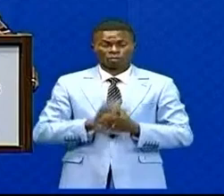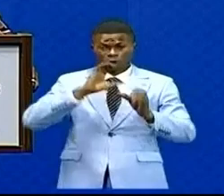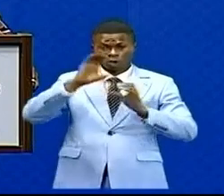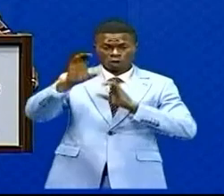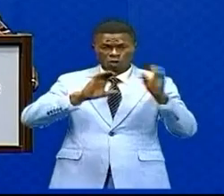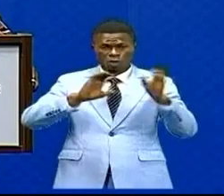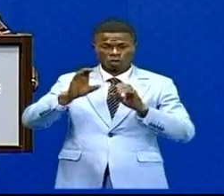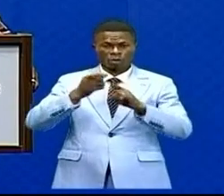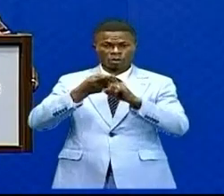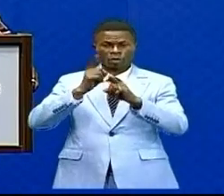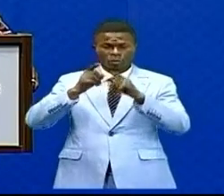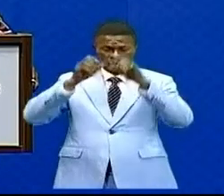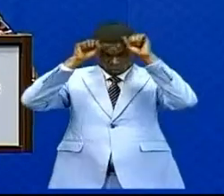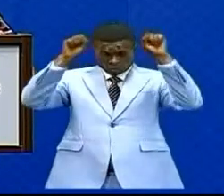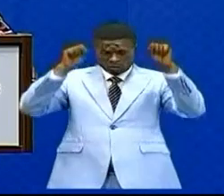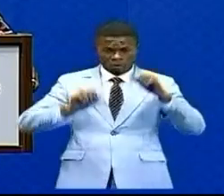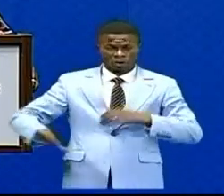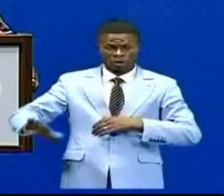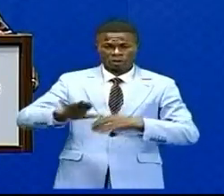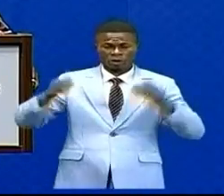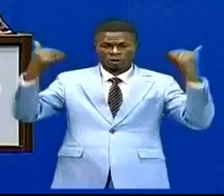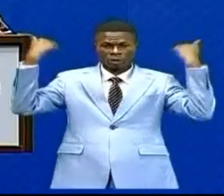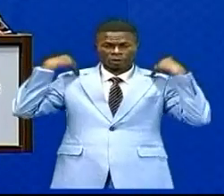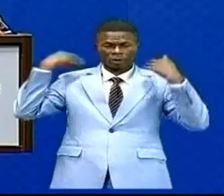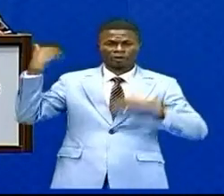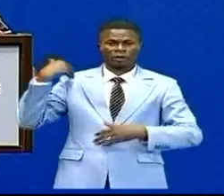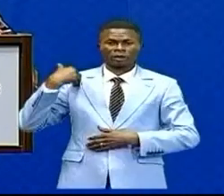Communication du Président de la République, chef de l'État.